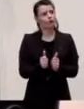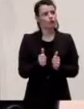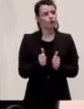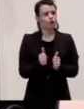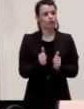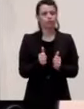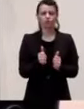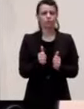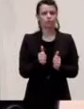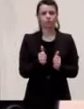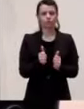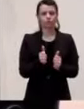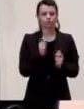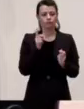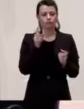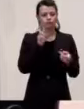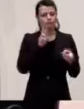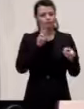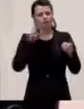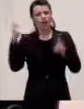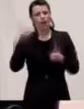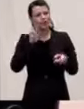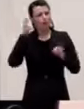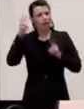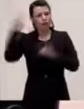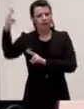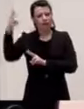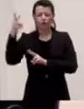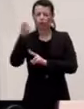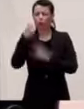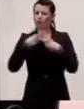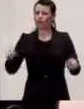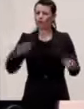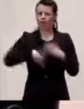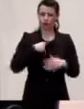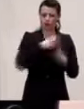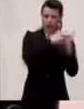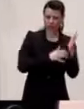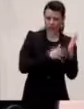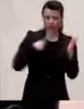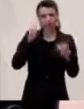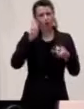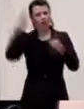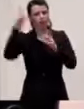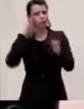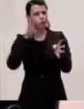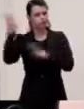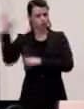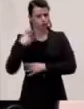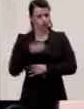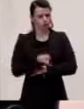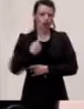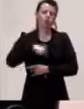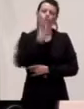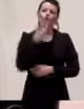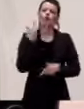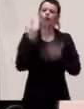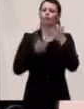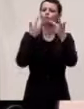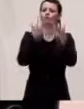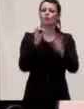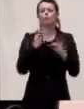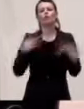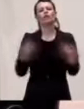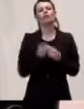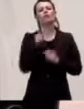ciò che è scritto, e quindi abbiamo ritenuto assolutamente opportuno chiarirle con chi, voglio dire, le ha